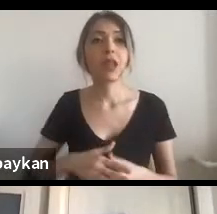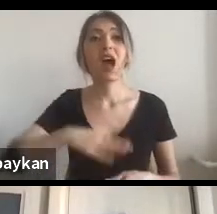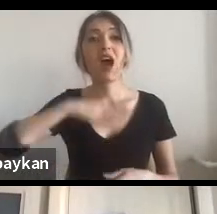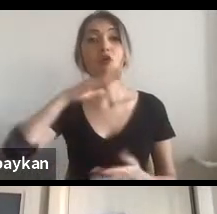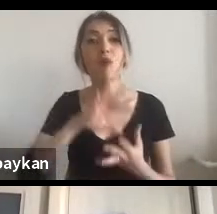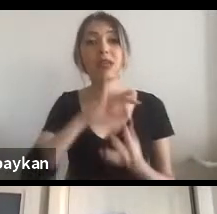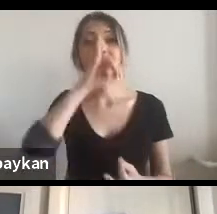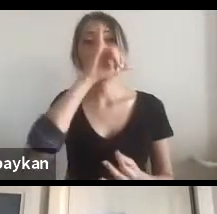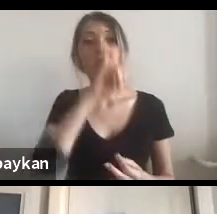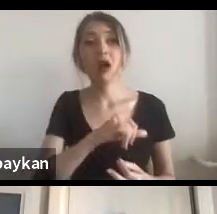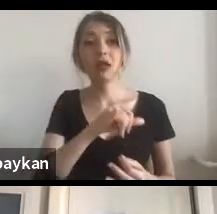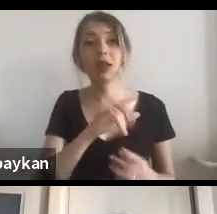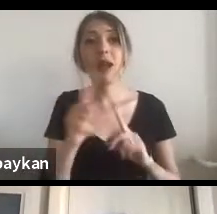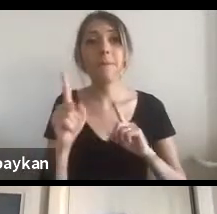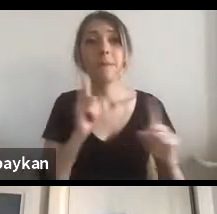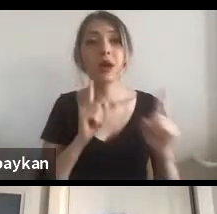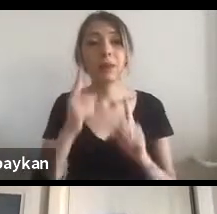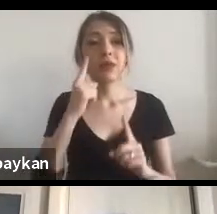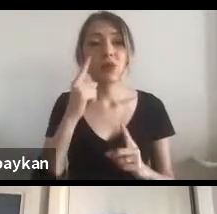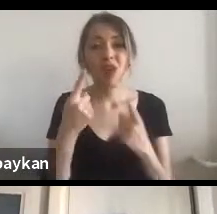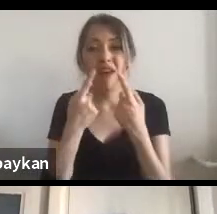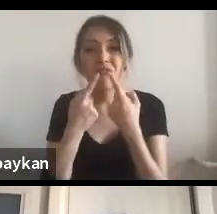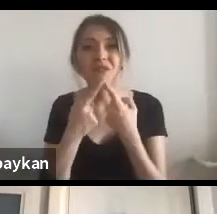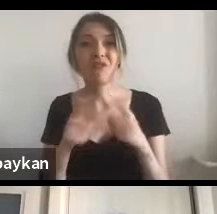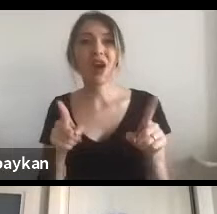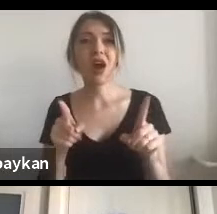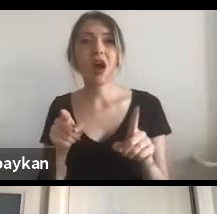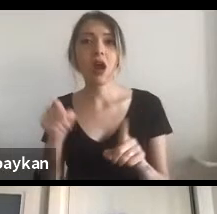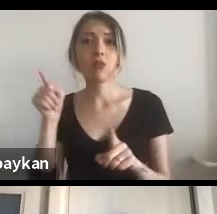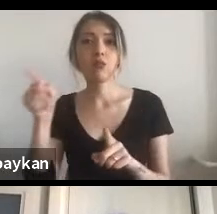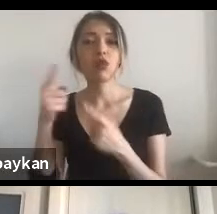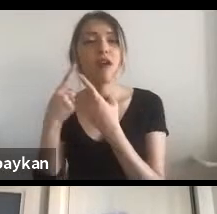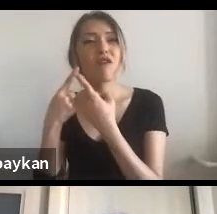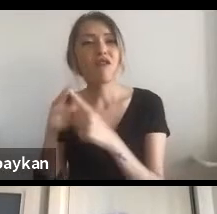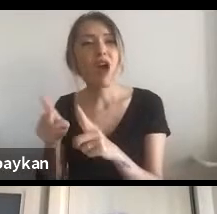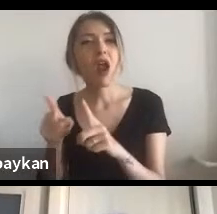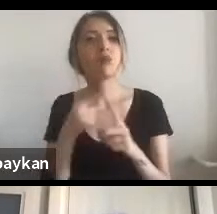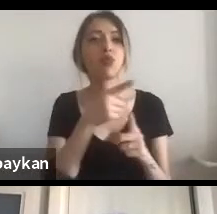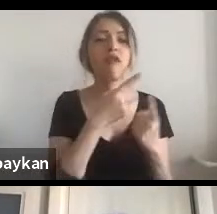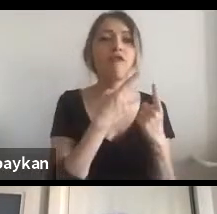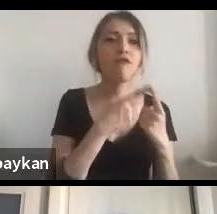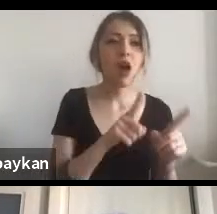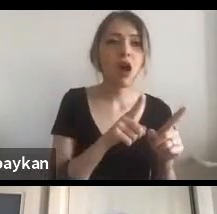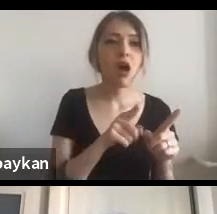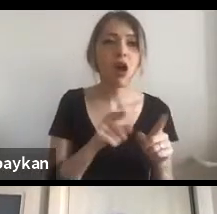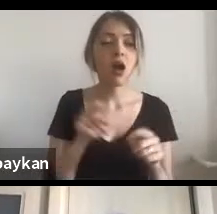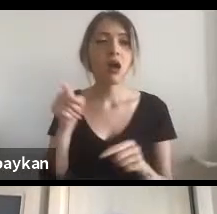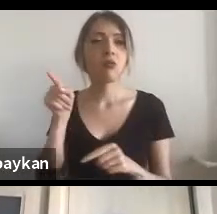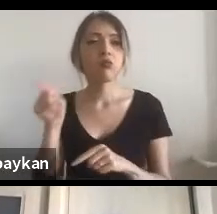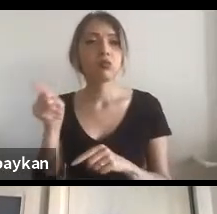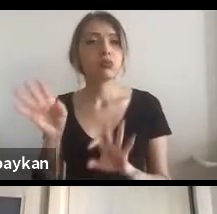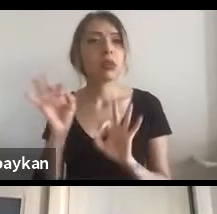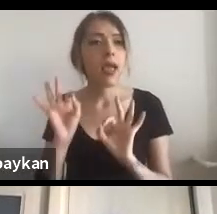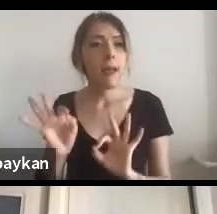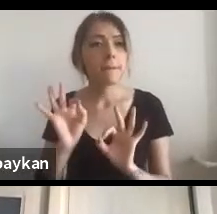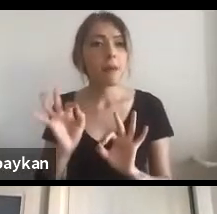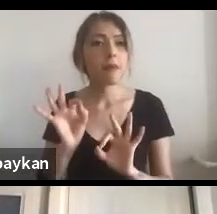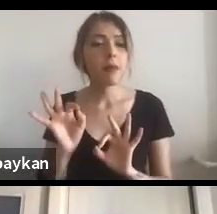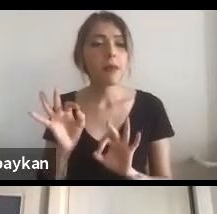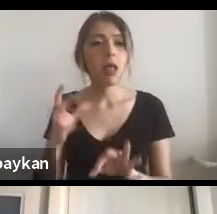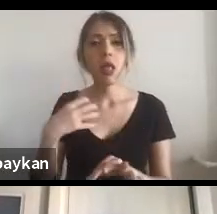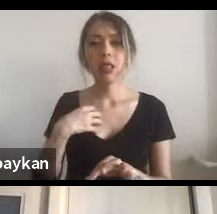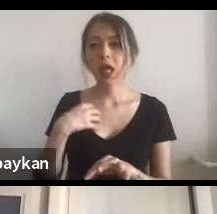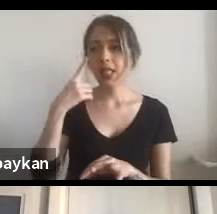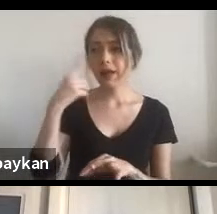olarak çelişmeli bir yargılamanın yapılmasından ziyade tek taraflı bir trafiğin işlediği bir